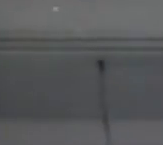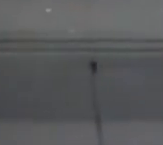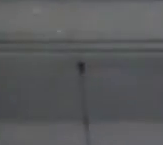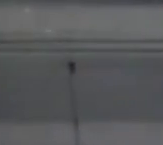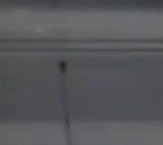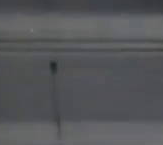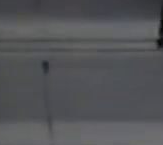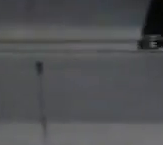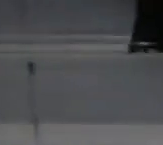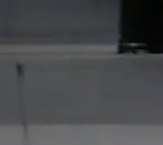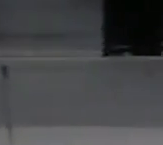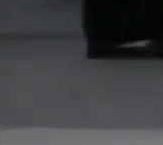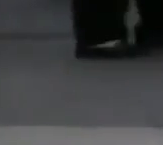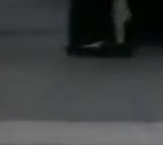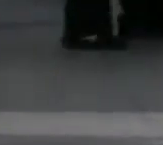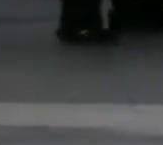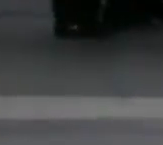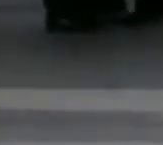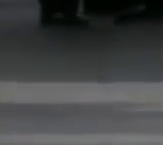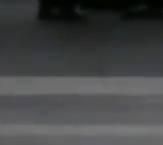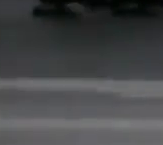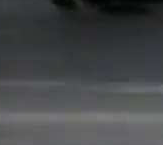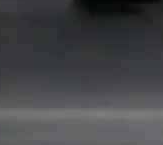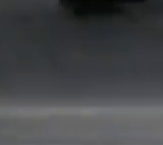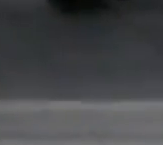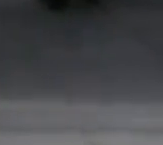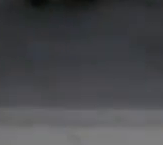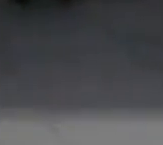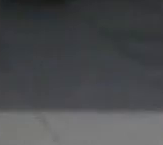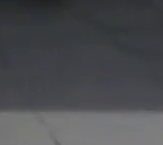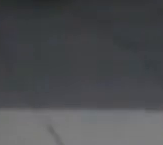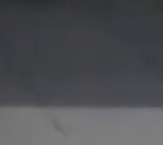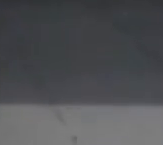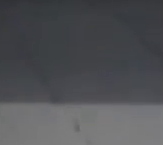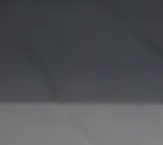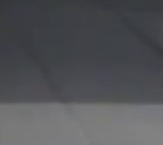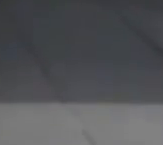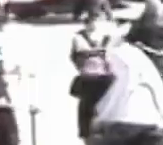לך ירושלים, אור חדש יאיר.